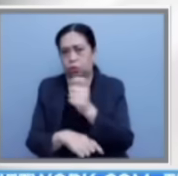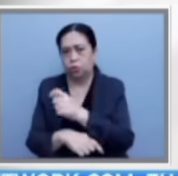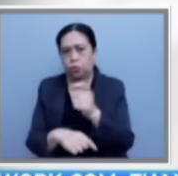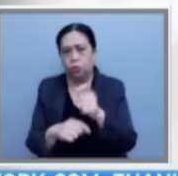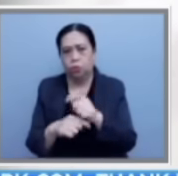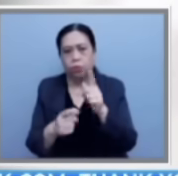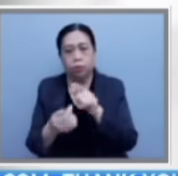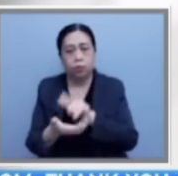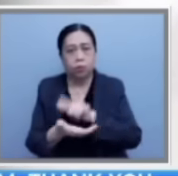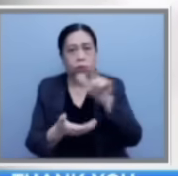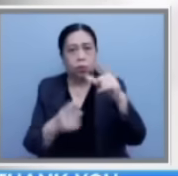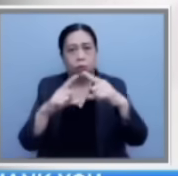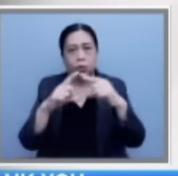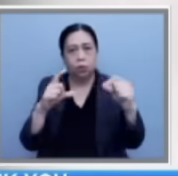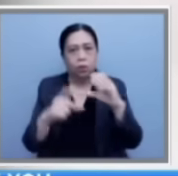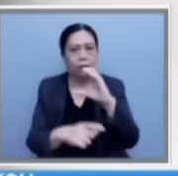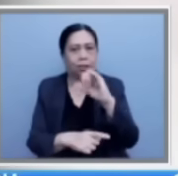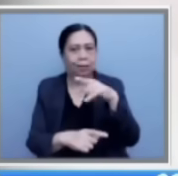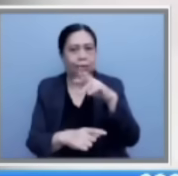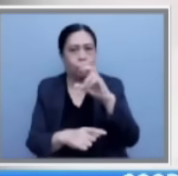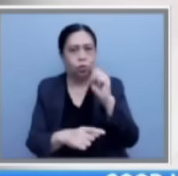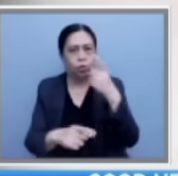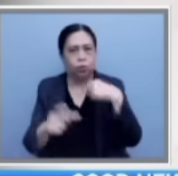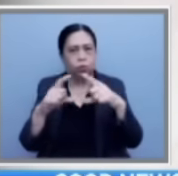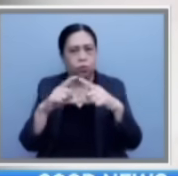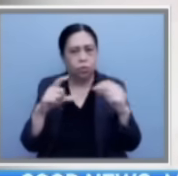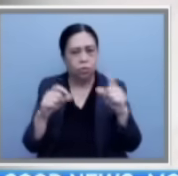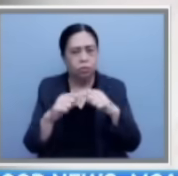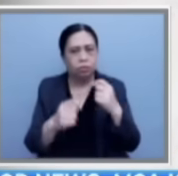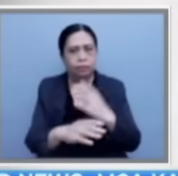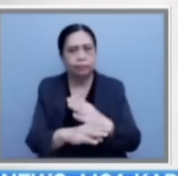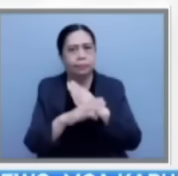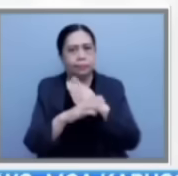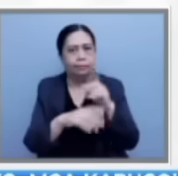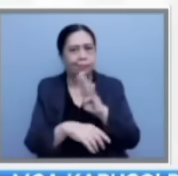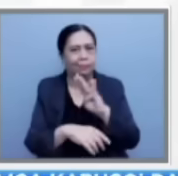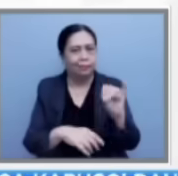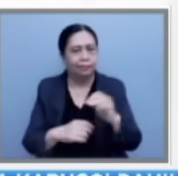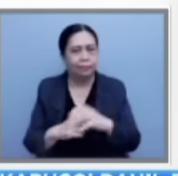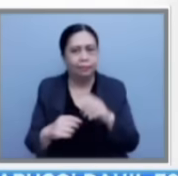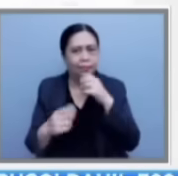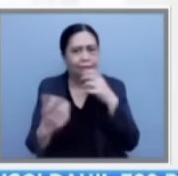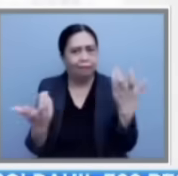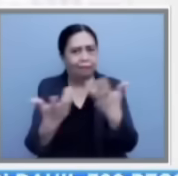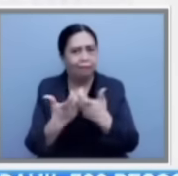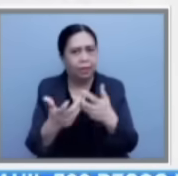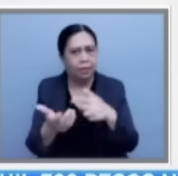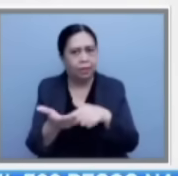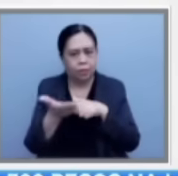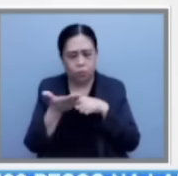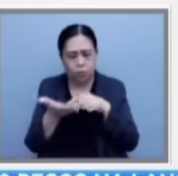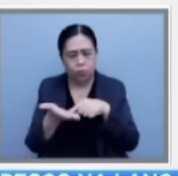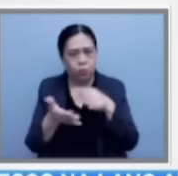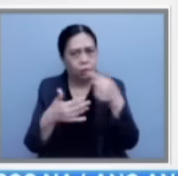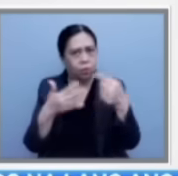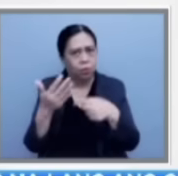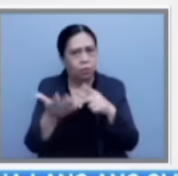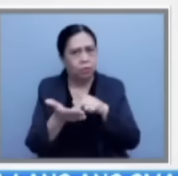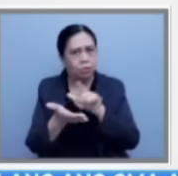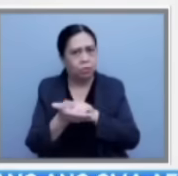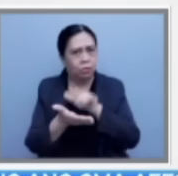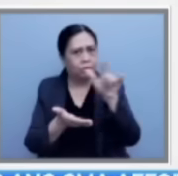nahaharang po siya ng Bureau of immigration sa naa Terminal 1 Hindi raw tugma ang ipinakita niyang belgian passport at arrival